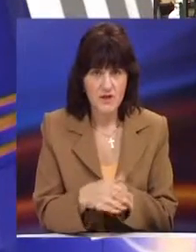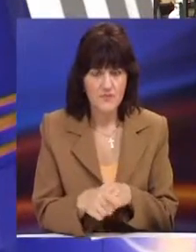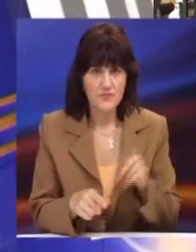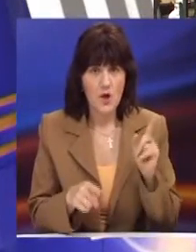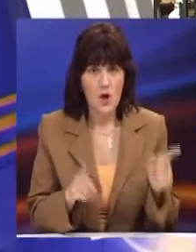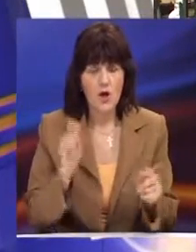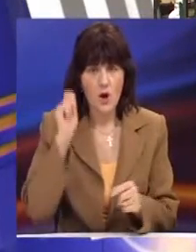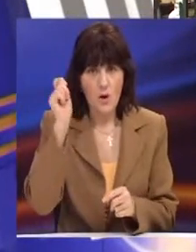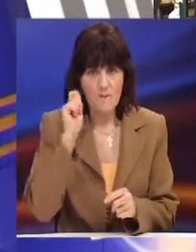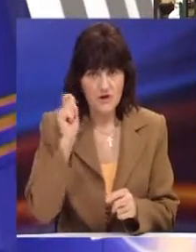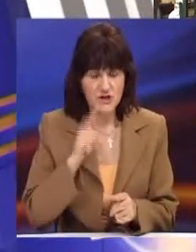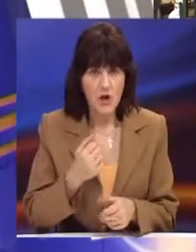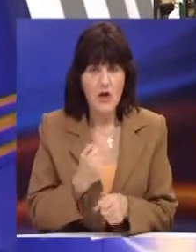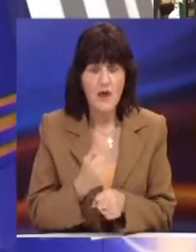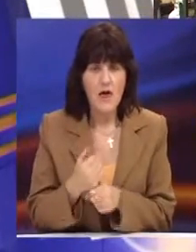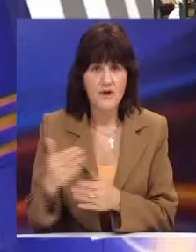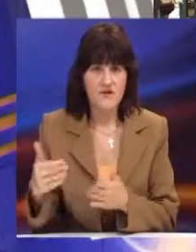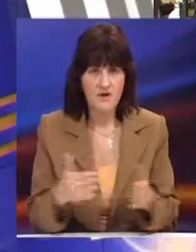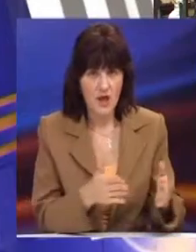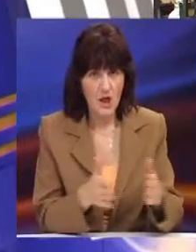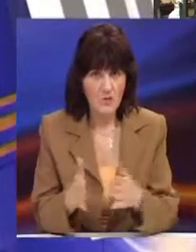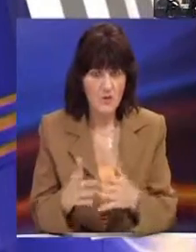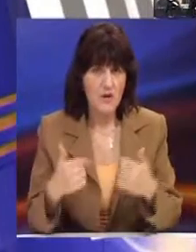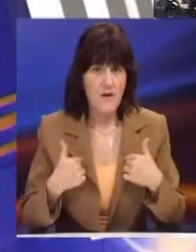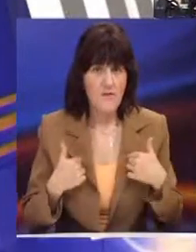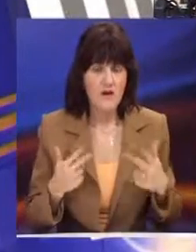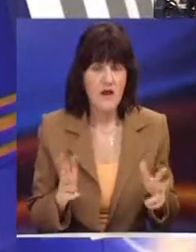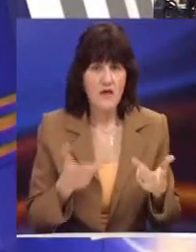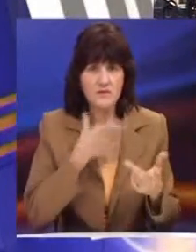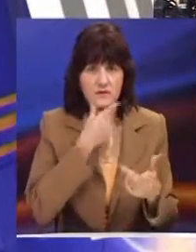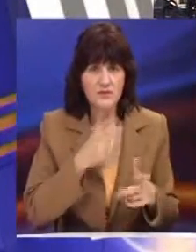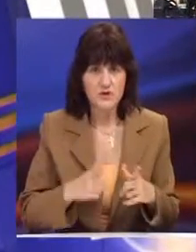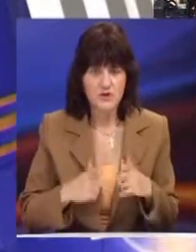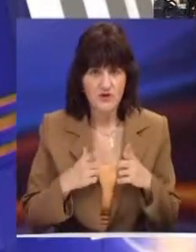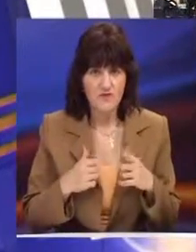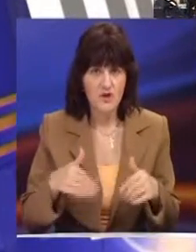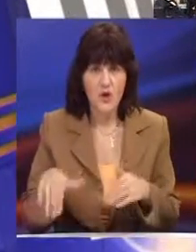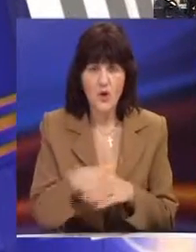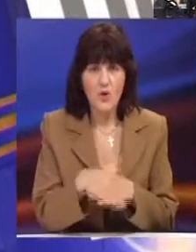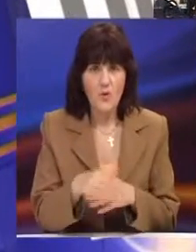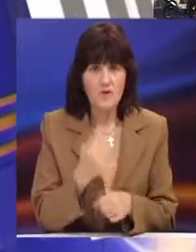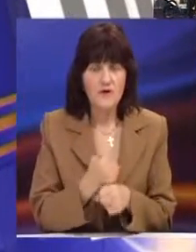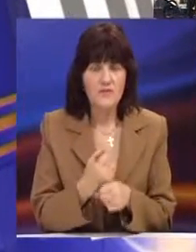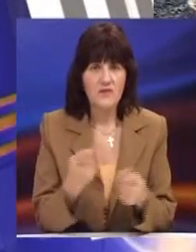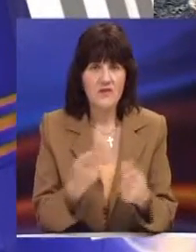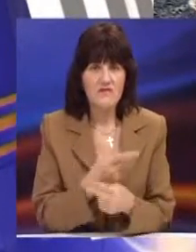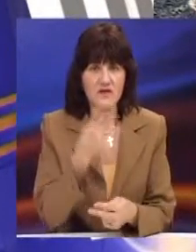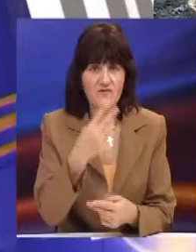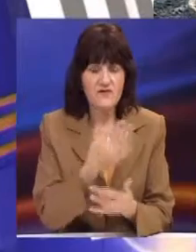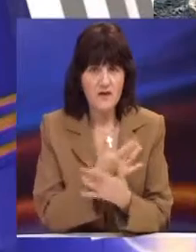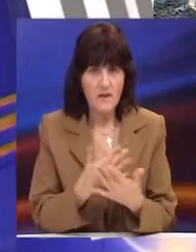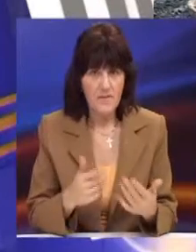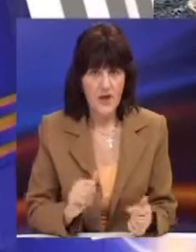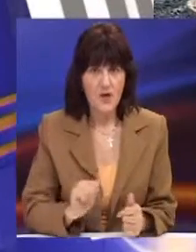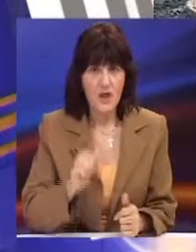Dulić obećao put napravio, život mu se promenio. Asfaltiranje ove ulice vredno je 20 miliona dinara, izvedeno je u